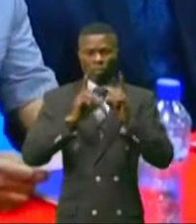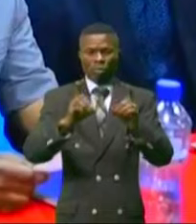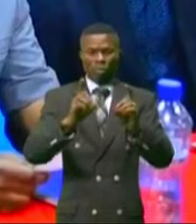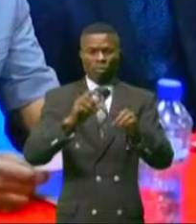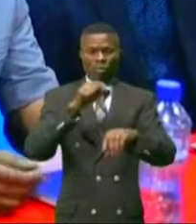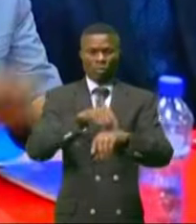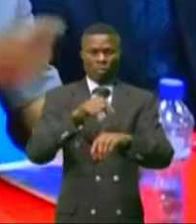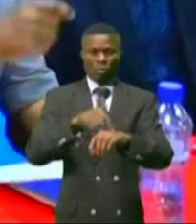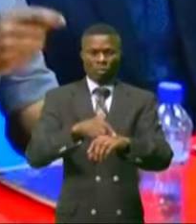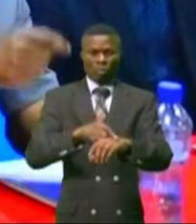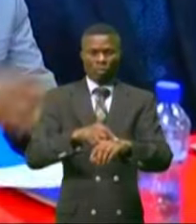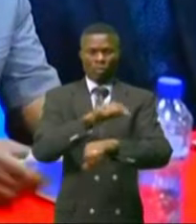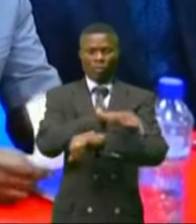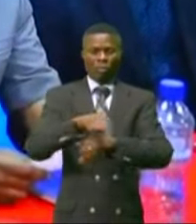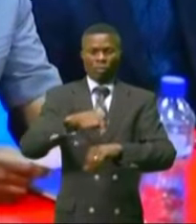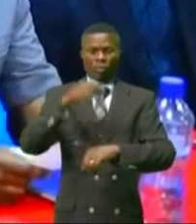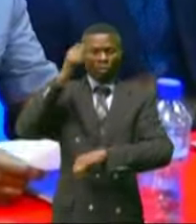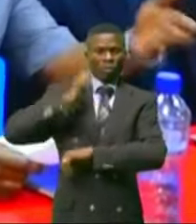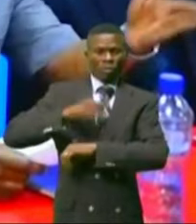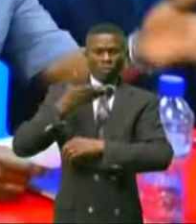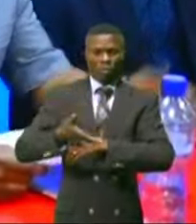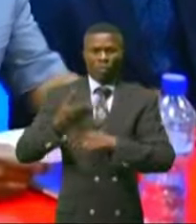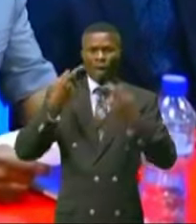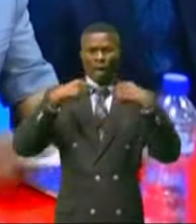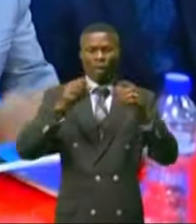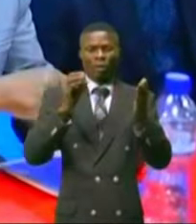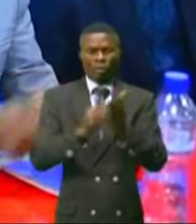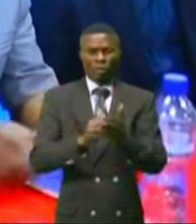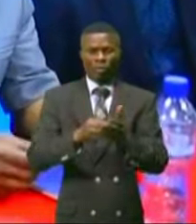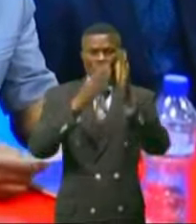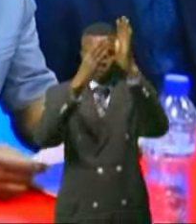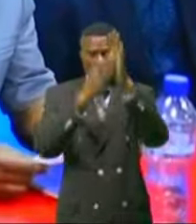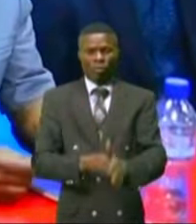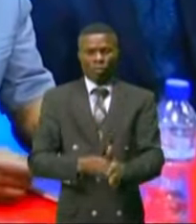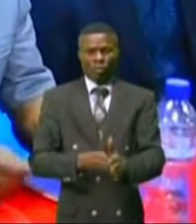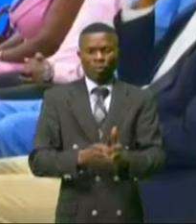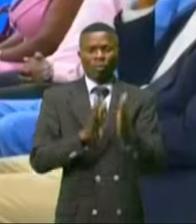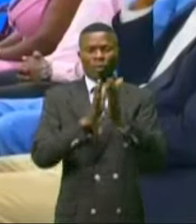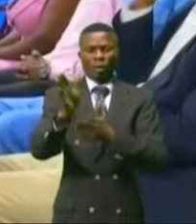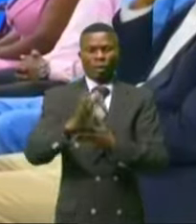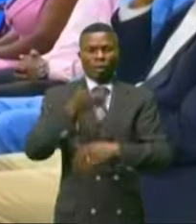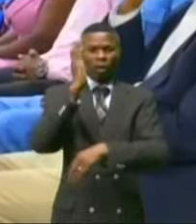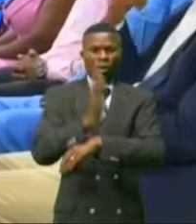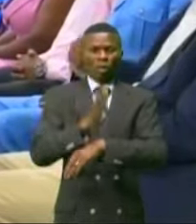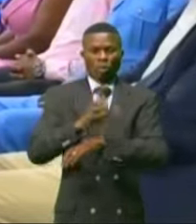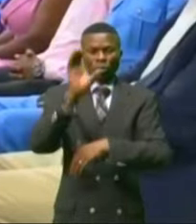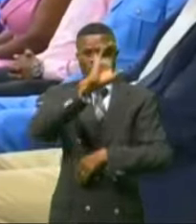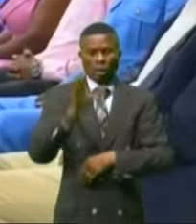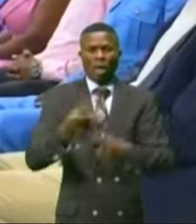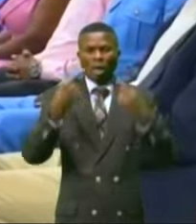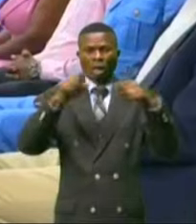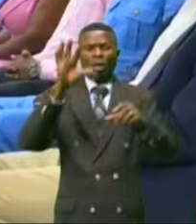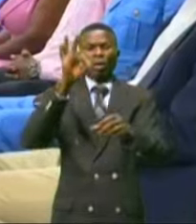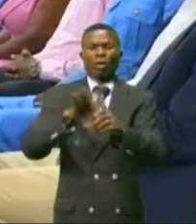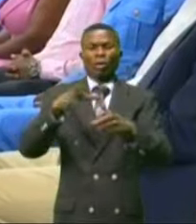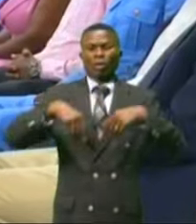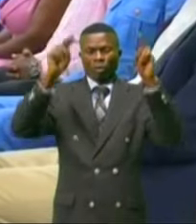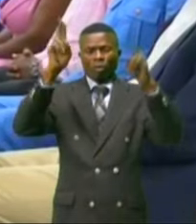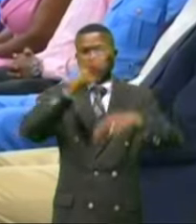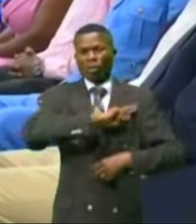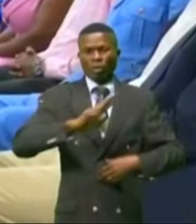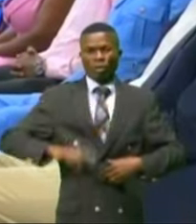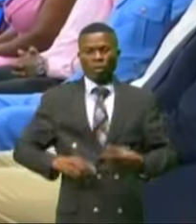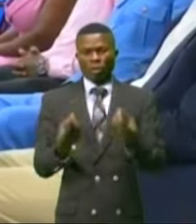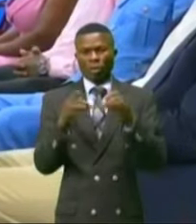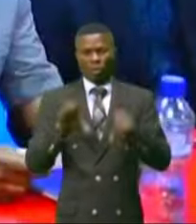mandats par les instances judiciaires. Pour rappel, 915 conseillers municipaux ont été proclamés élus en République